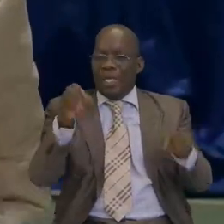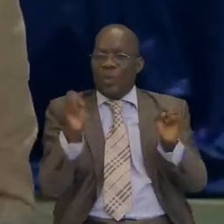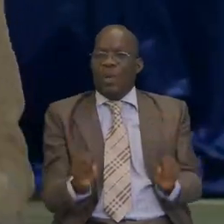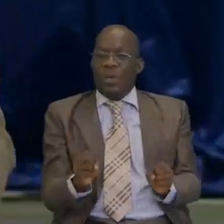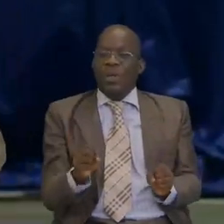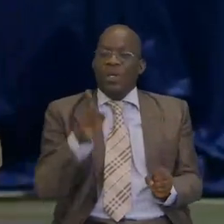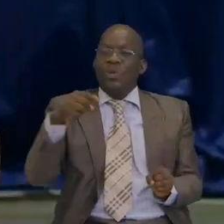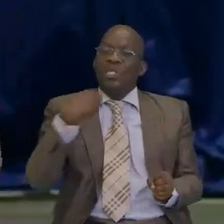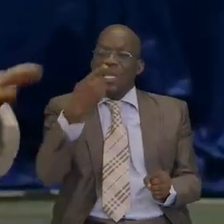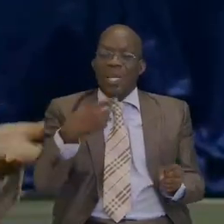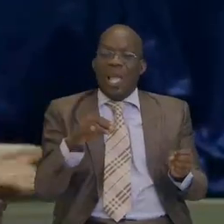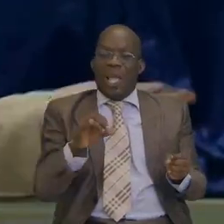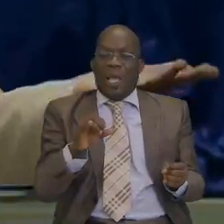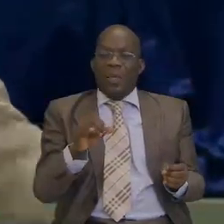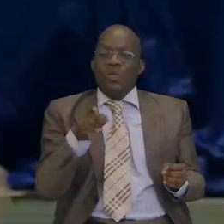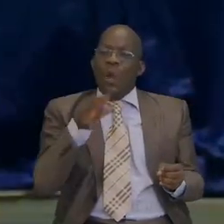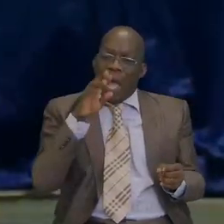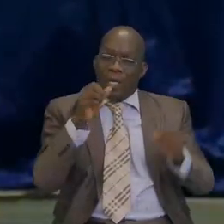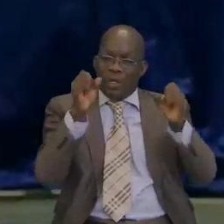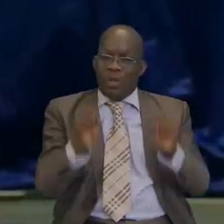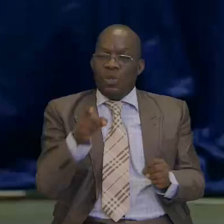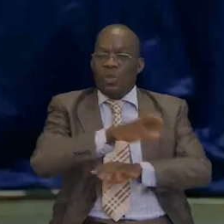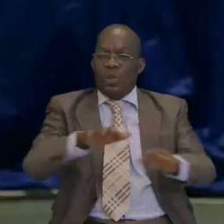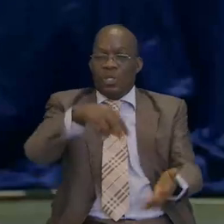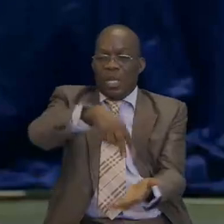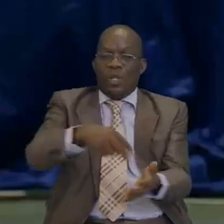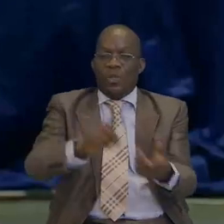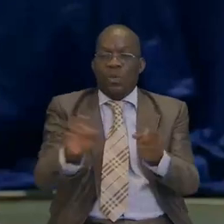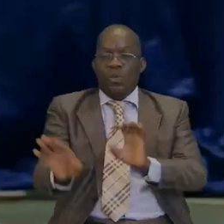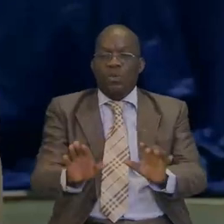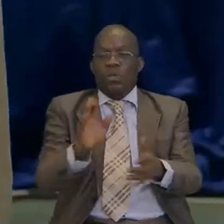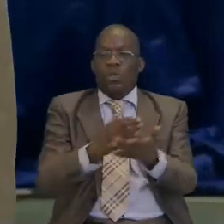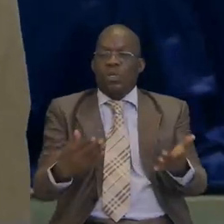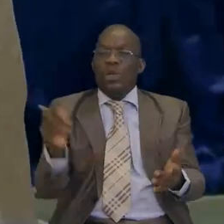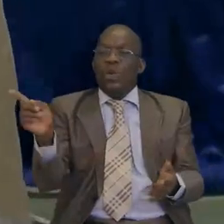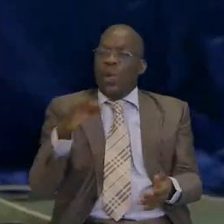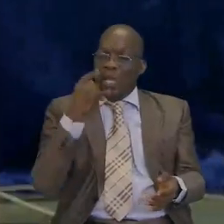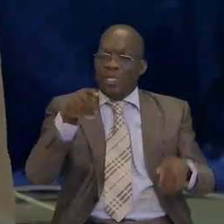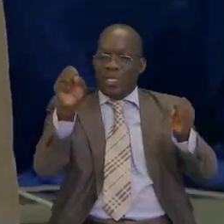Si tu me dis que tu es fort et tu ne te lèves pas pour faire quelque chose, où est la force?